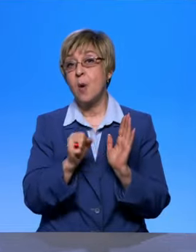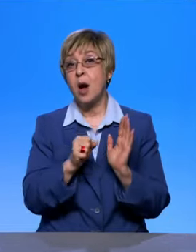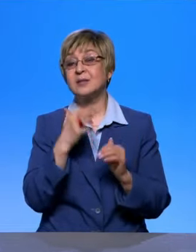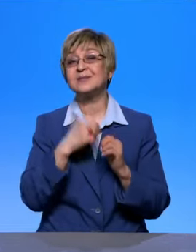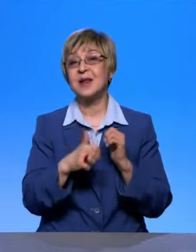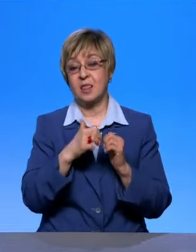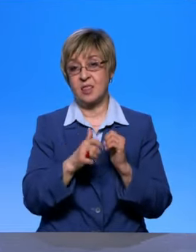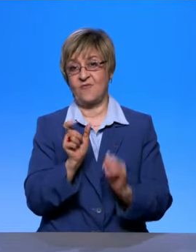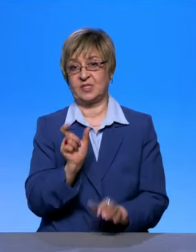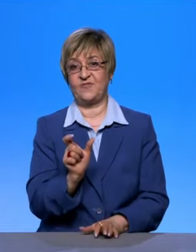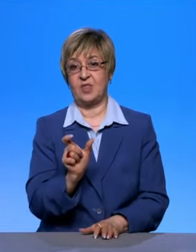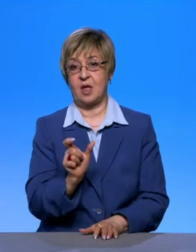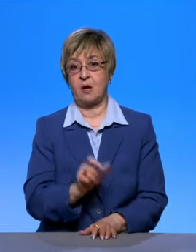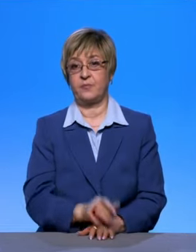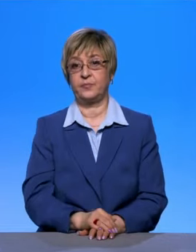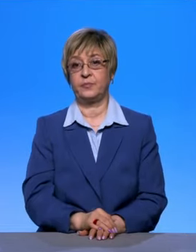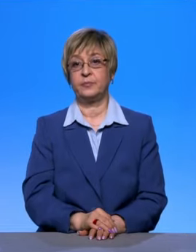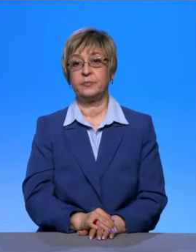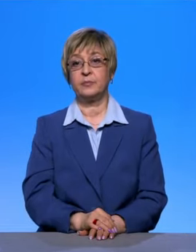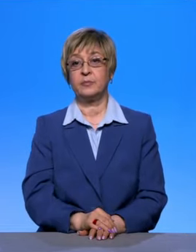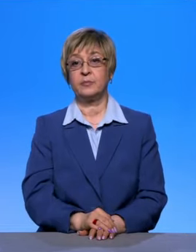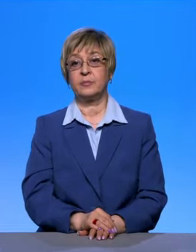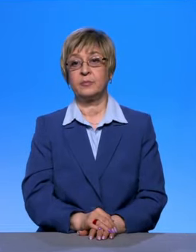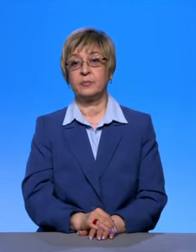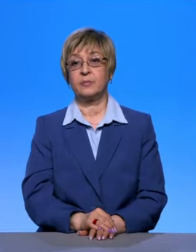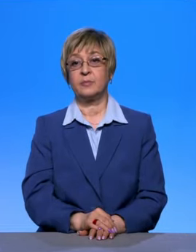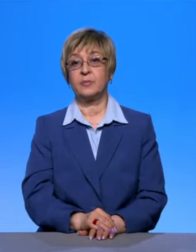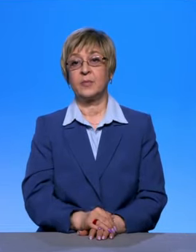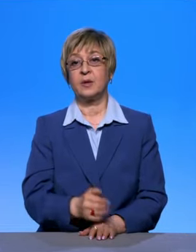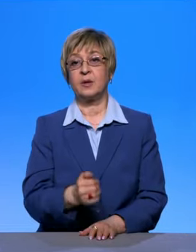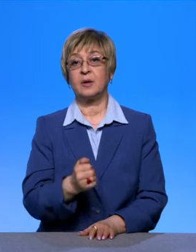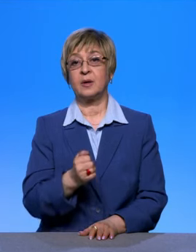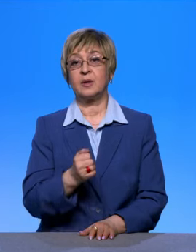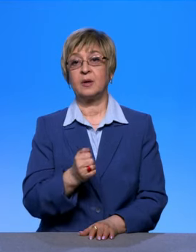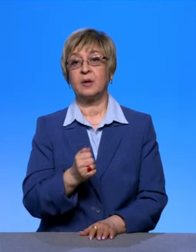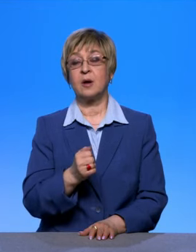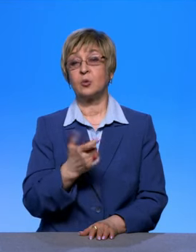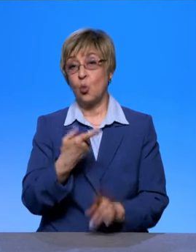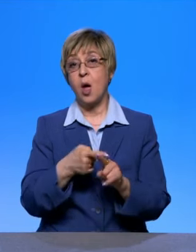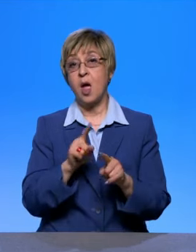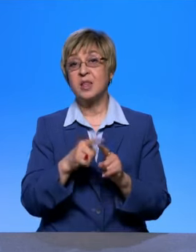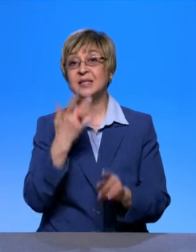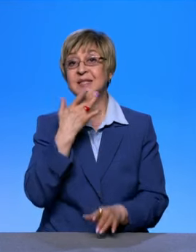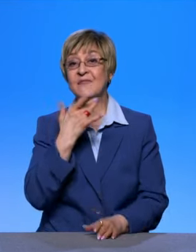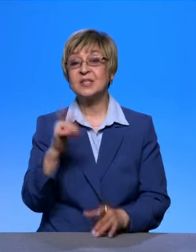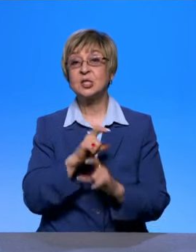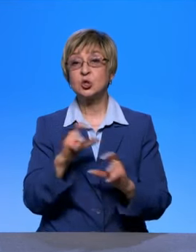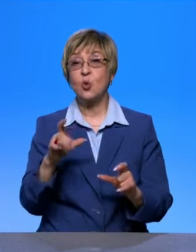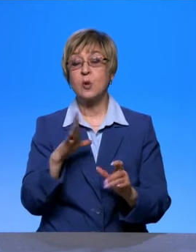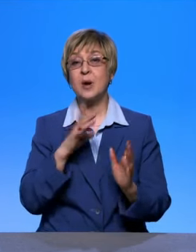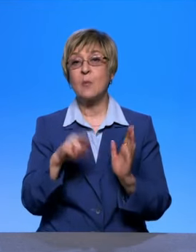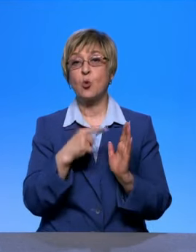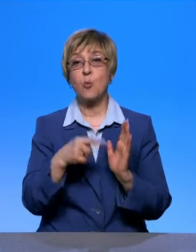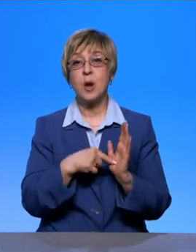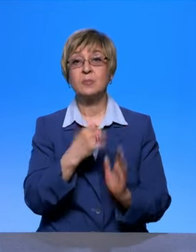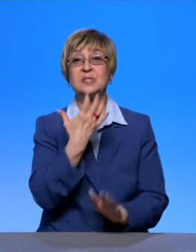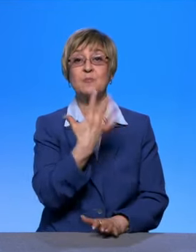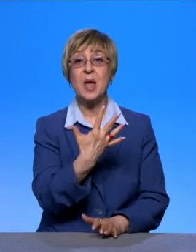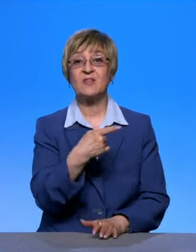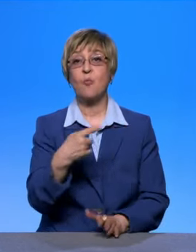звена. Если мы говорим уж про школу, так сказать, жалко, что отключился коллега, но проблемы в советской школе были как раз в среднем звене, с 5 по 8